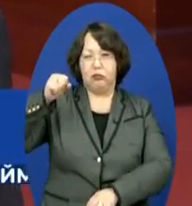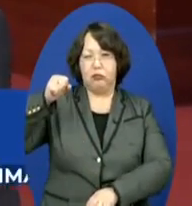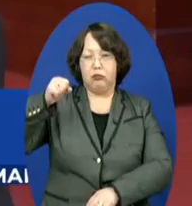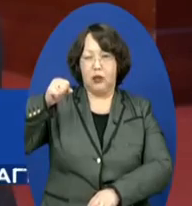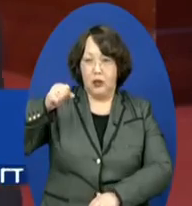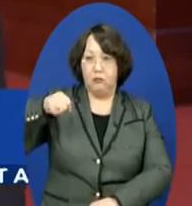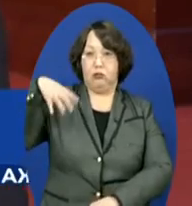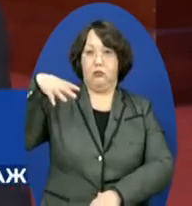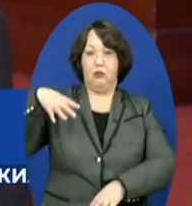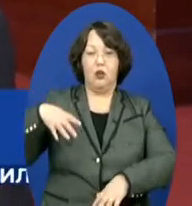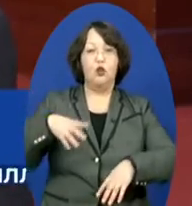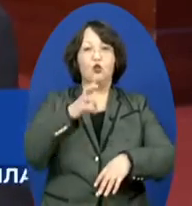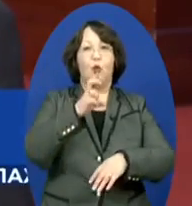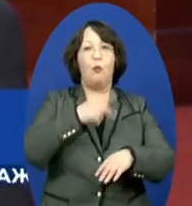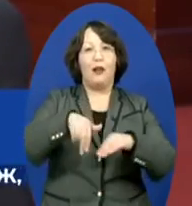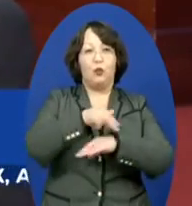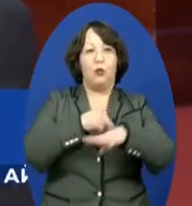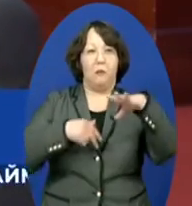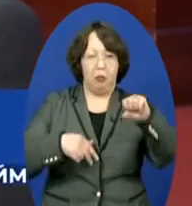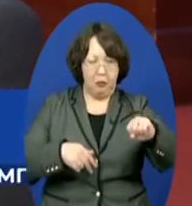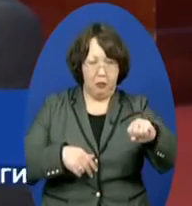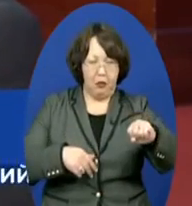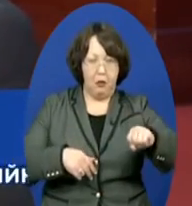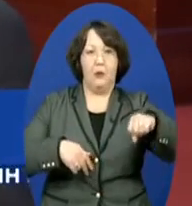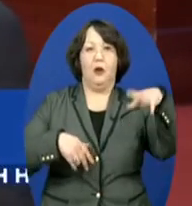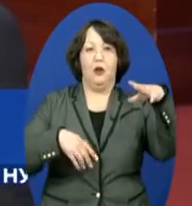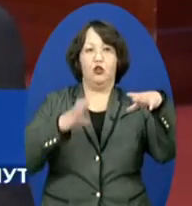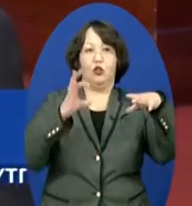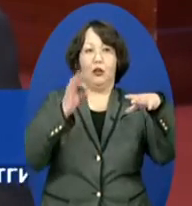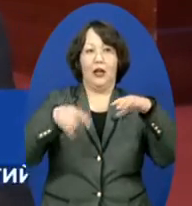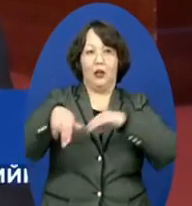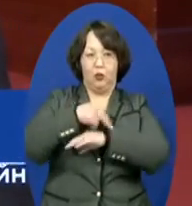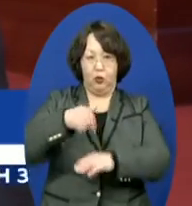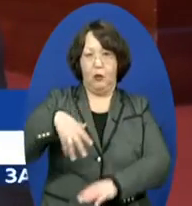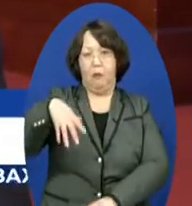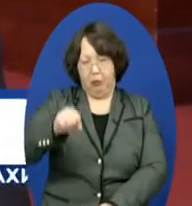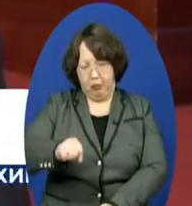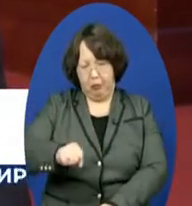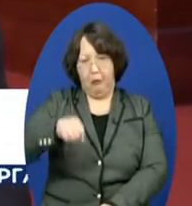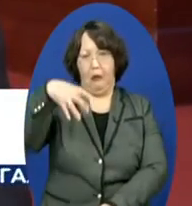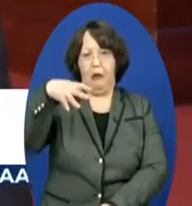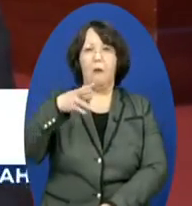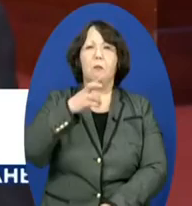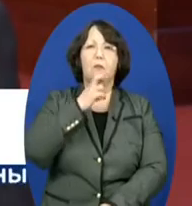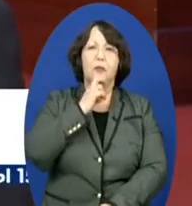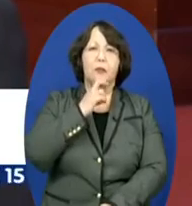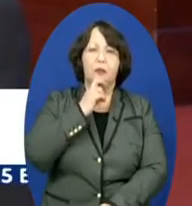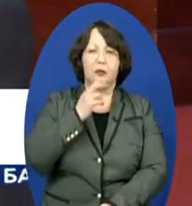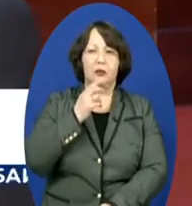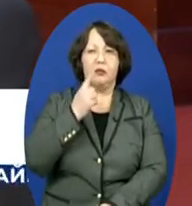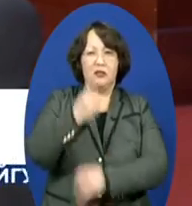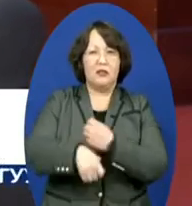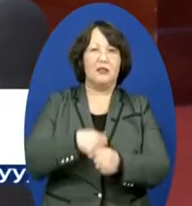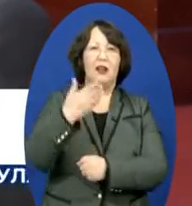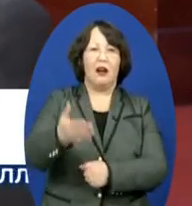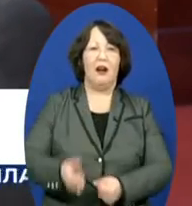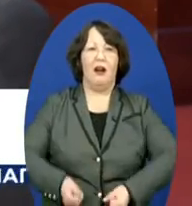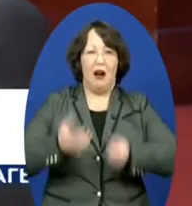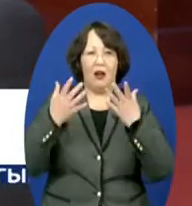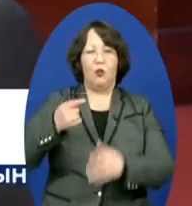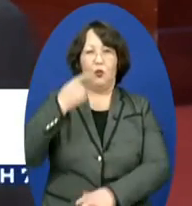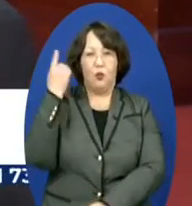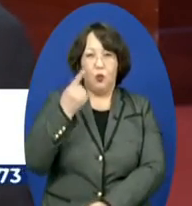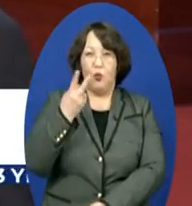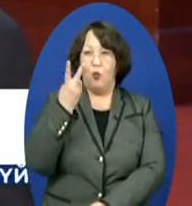дүүргийг таслаад, Сонгон Хайрхагийн дүүргийг таслаад гэдэг юм уу. Ийм юм эргэжлээж эхлэх болноо. Энэ бол цахилгааны